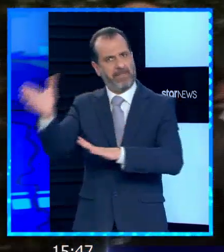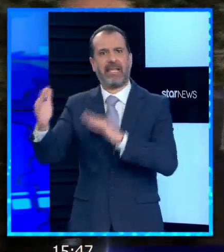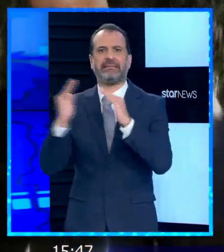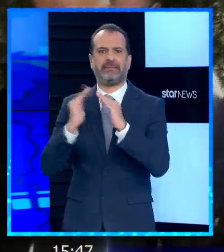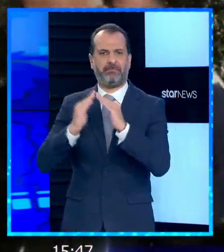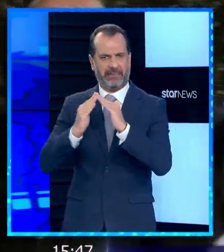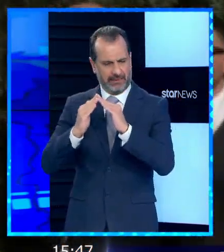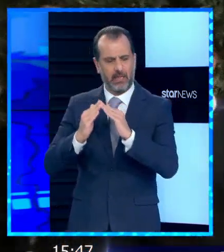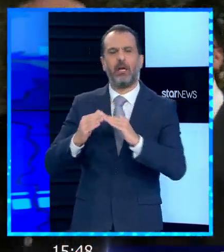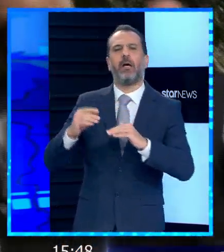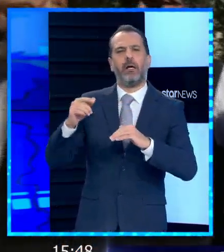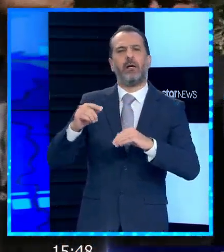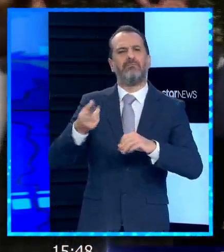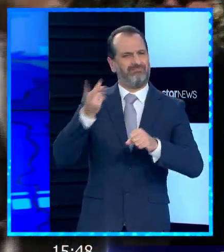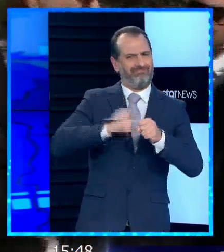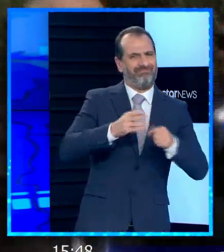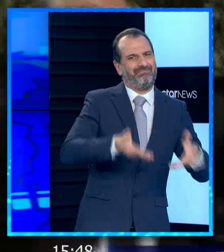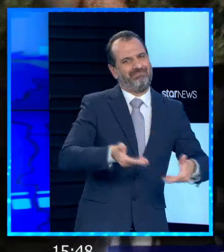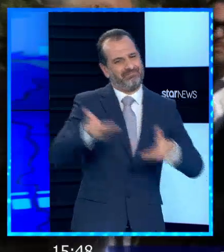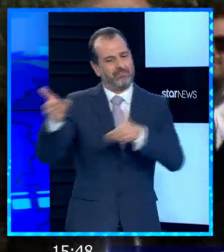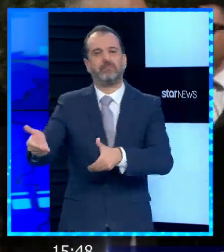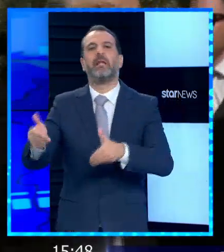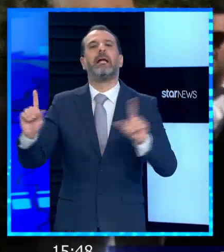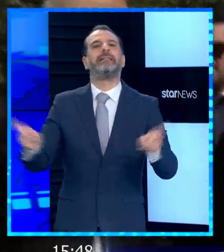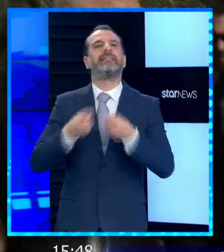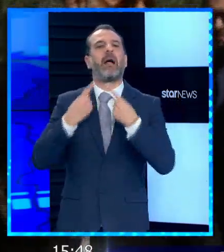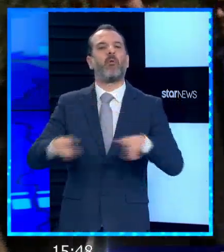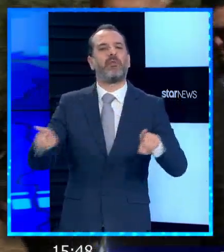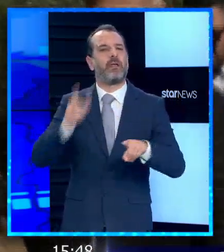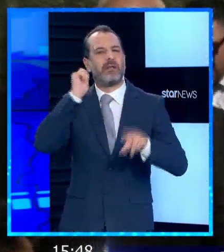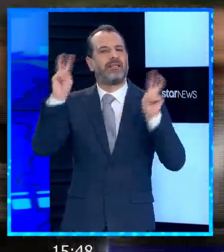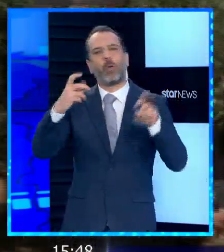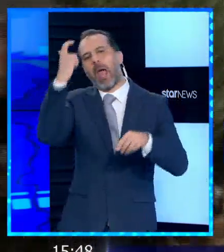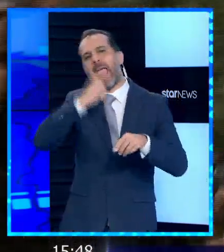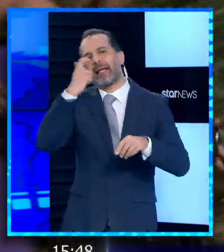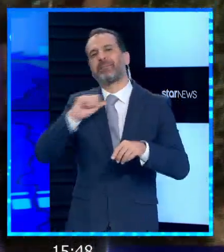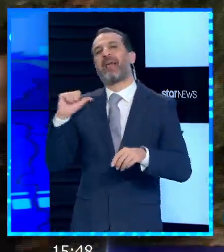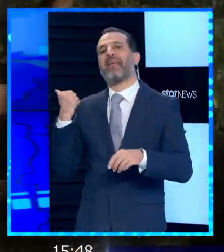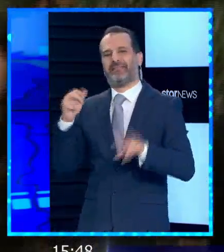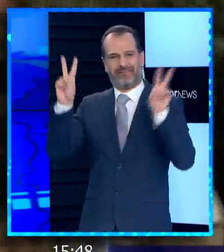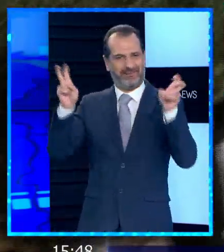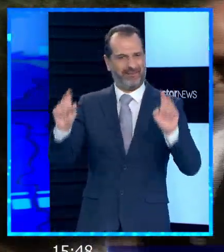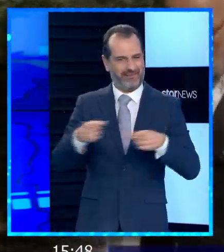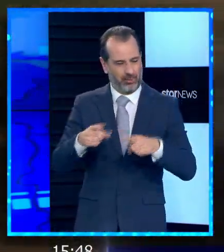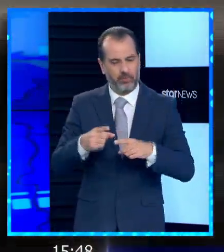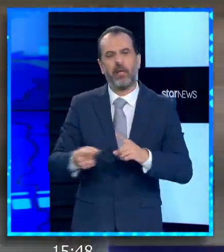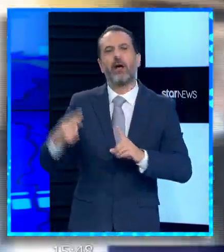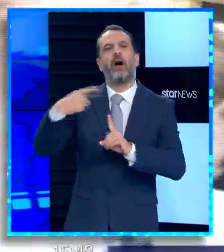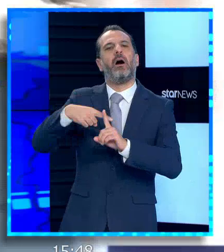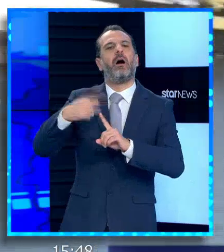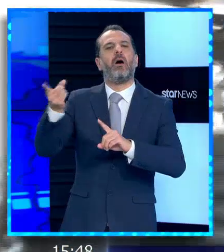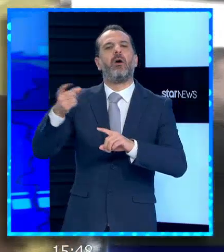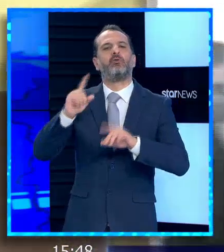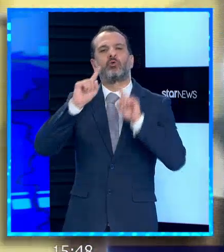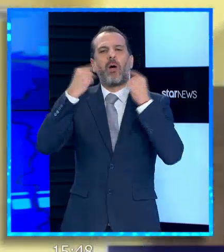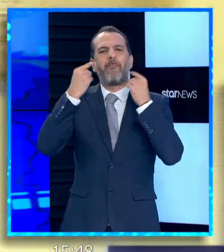έφτασε στο σπίτι της στις 11.30 υπό τους ήχους του τραγουδιού «Έκλαψα χθες». Ανάμεσα στους παρευρισκόμενους ήταν και ο πρόεδρος του Χαμόγελου